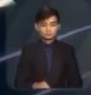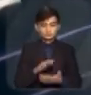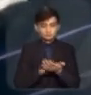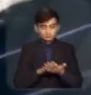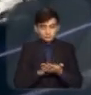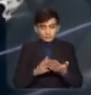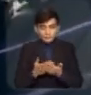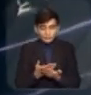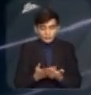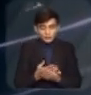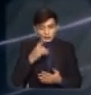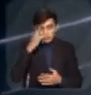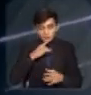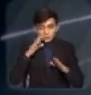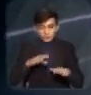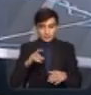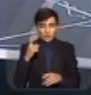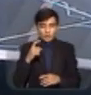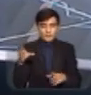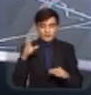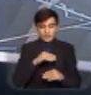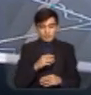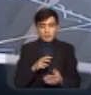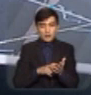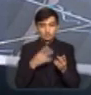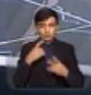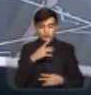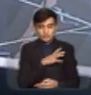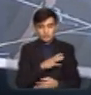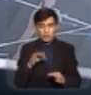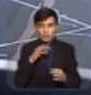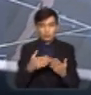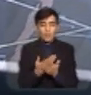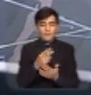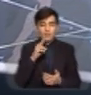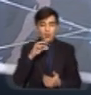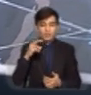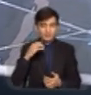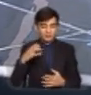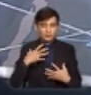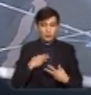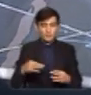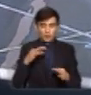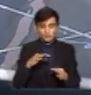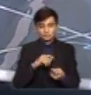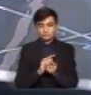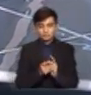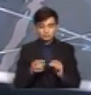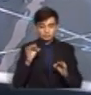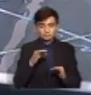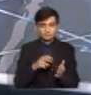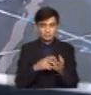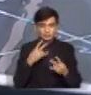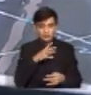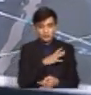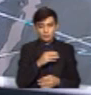Продолжаем информбюро. Казахстанские хирурги призывают не бояться изменений в новом кодексе о здоровье. А именно положение об